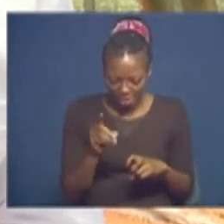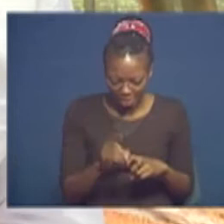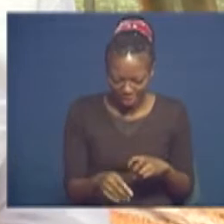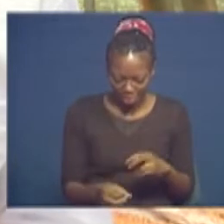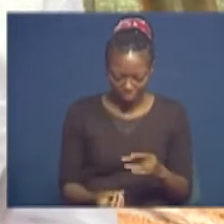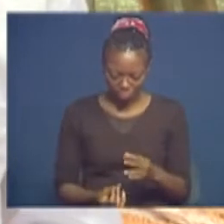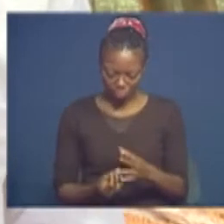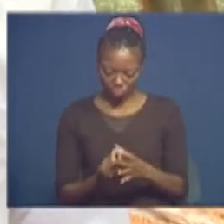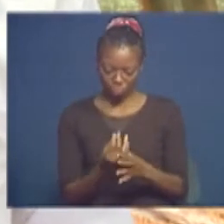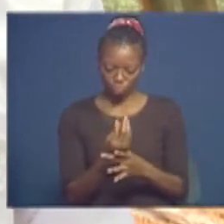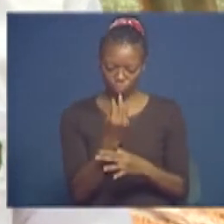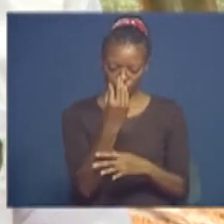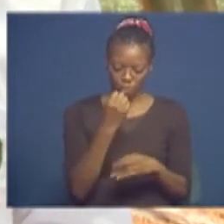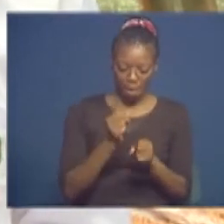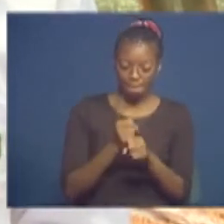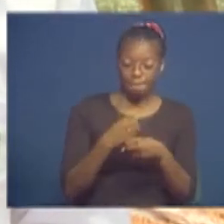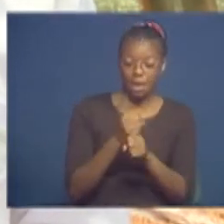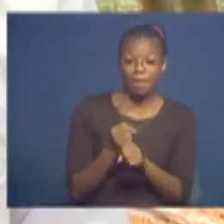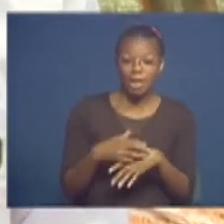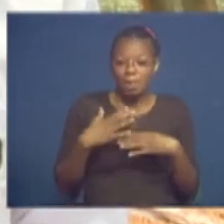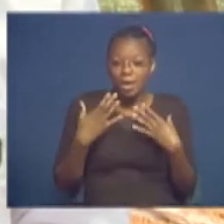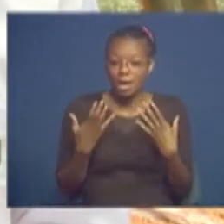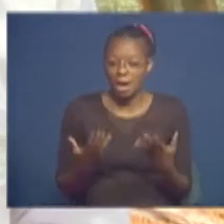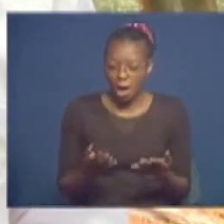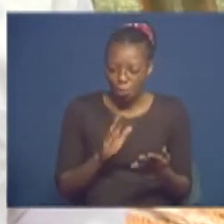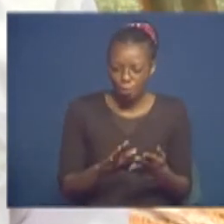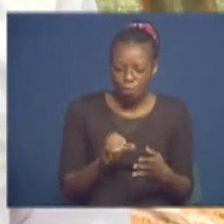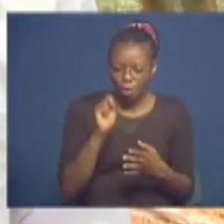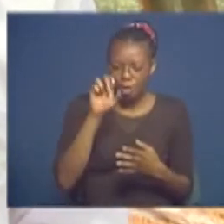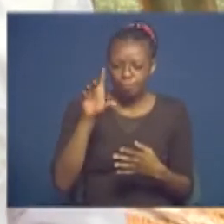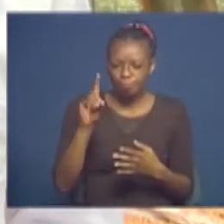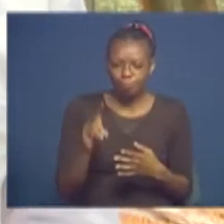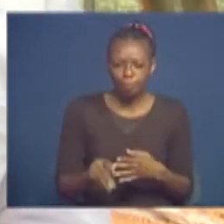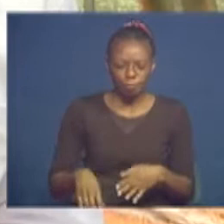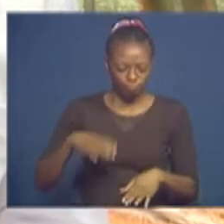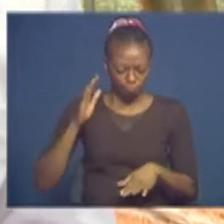tunafaa kuzitengeneza aje, ile processing tufanye aje, ndio